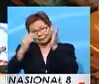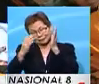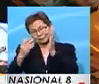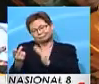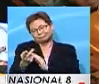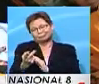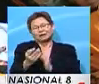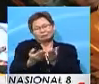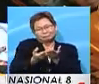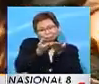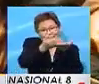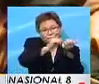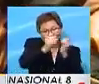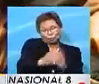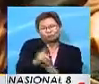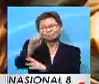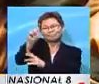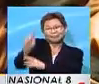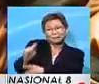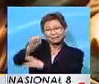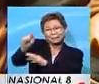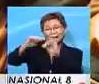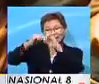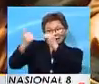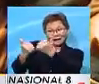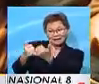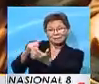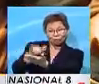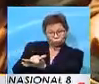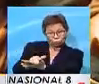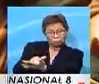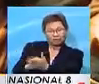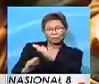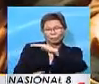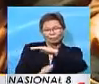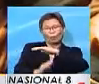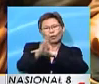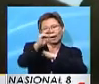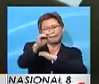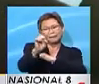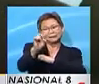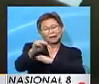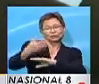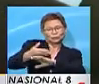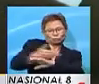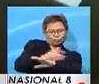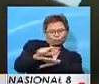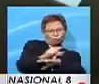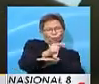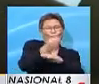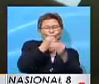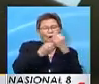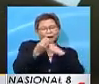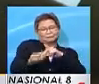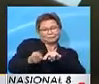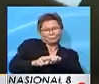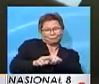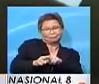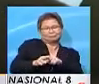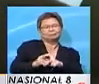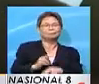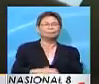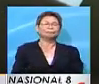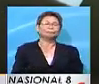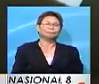menyarankan atlet agar merujuk terlebih dahulu dengan agensi berkaitan di bawah MSN sebelum menggunakan makanan tambahan